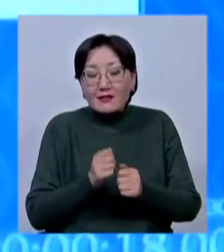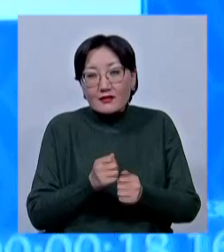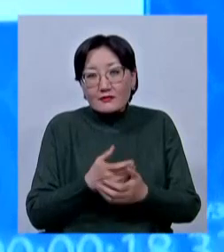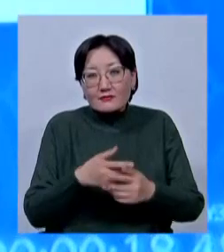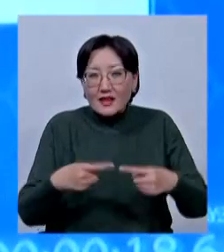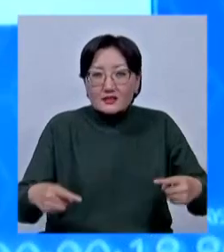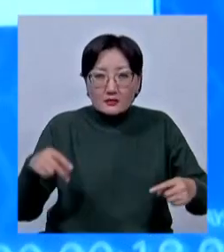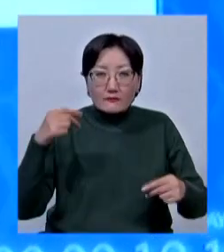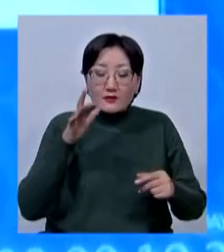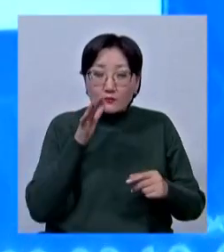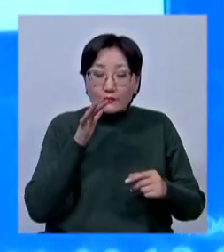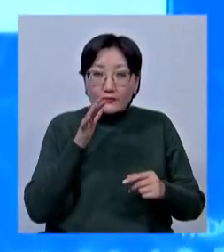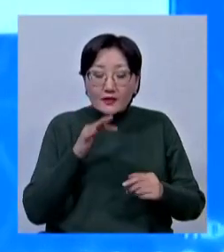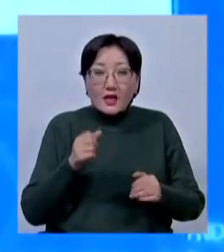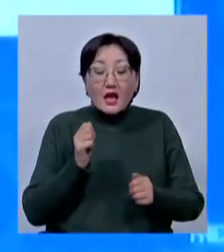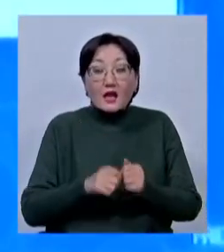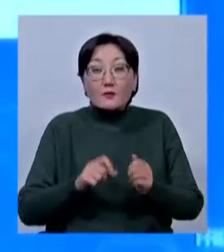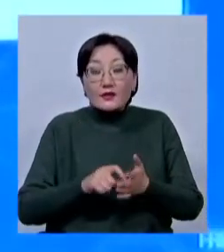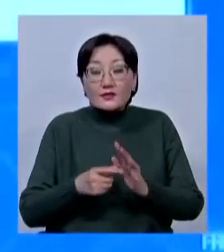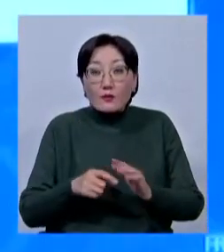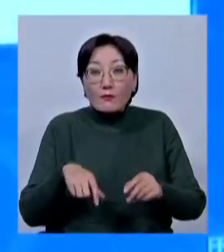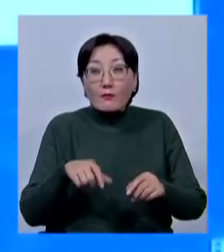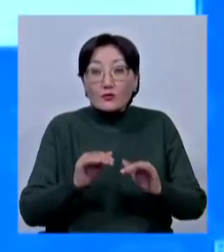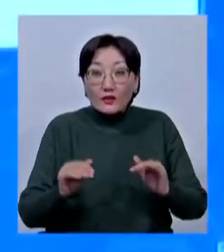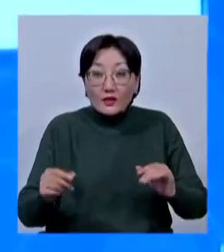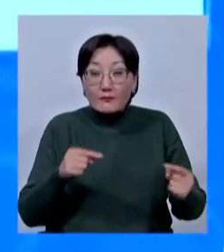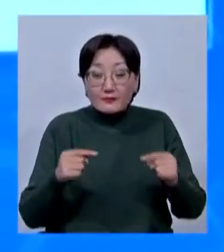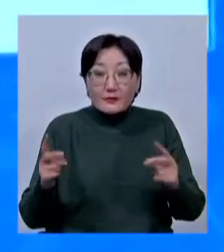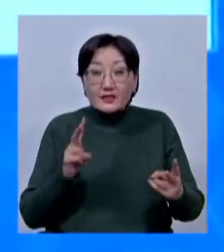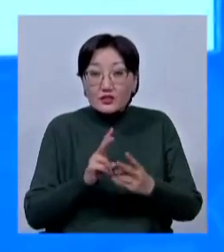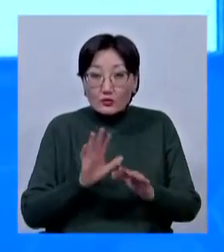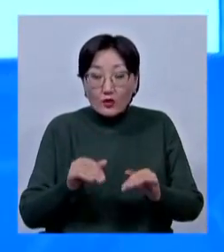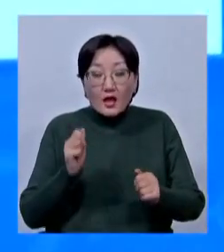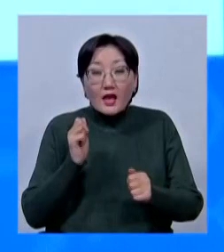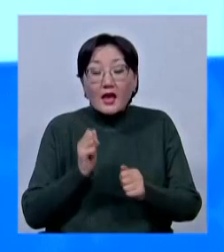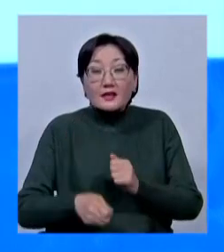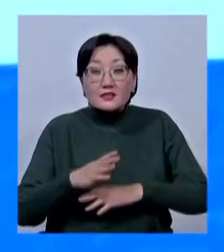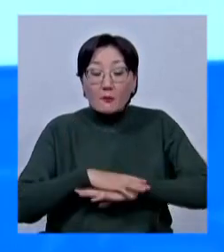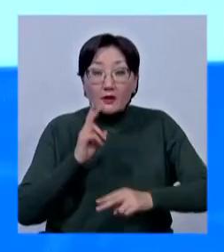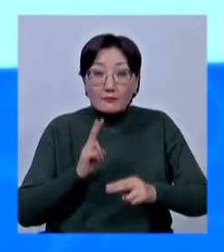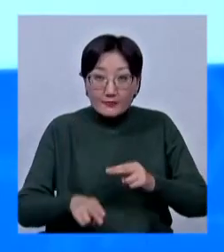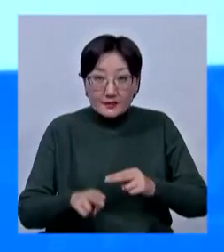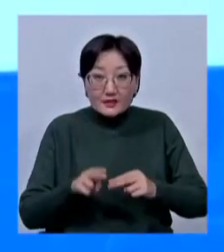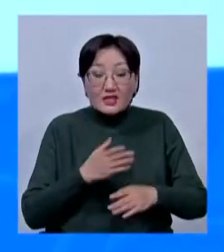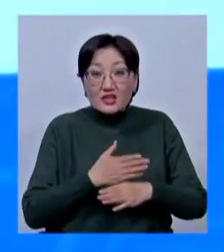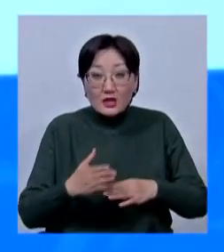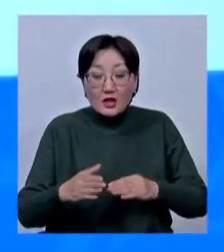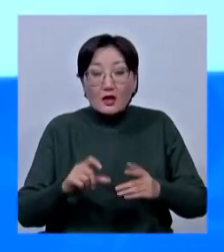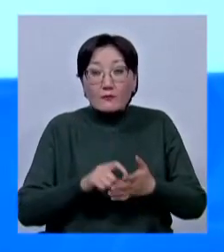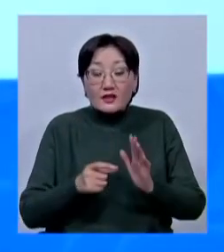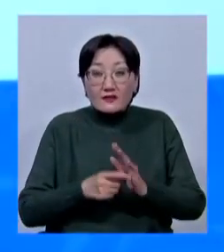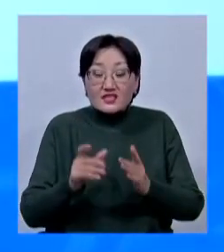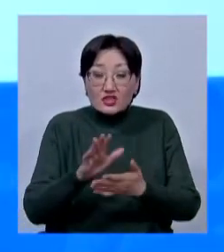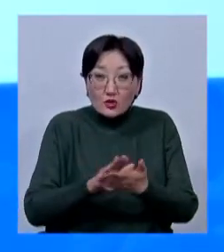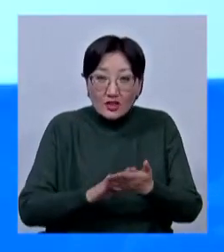әр уақытта. Өйткені олар әр сыныптың балдар бір-бірімен кездеспеу керек. Әр сабақ біткен сайын ол сыныпты кварцтеп